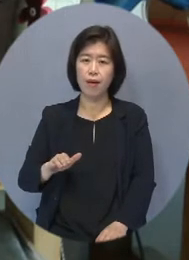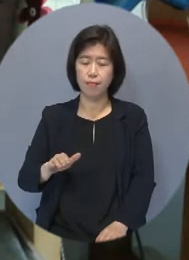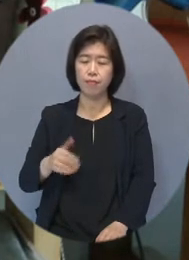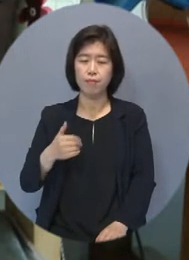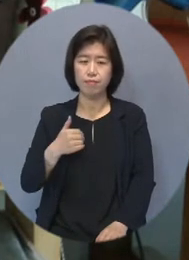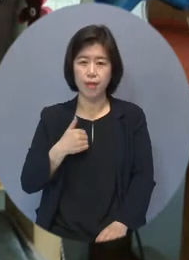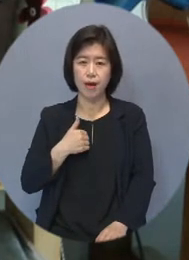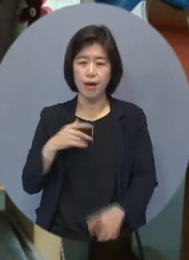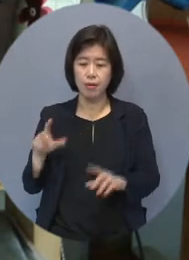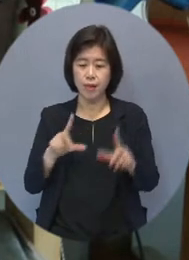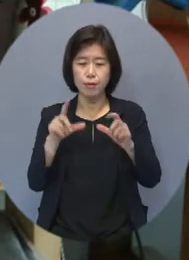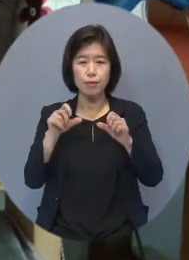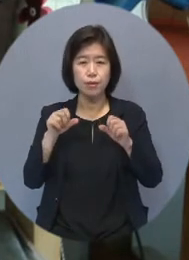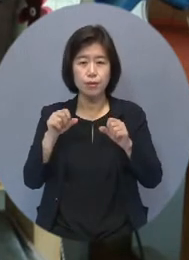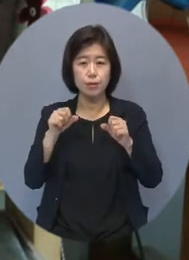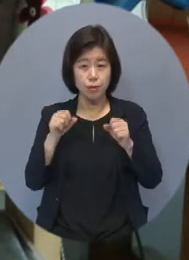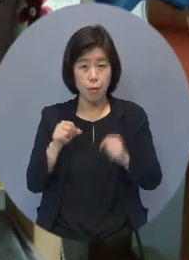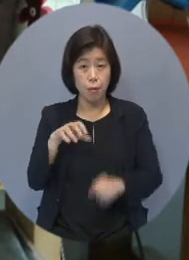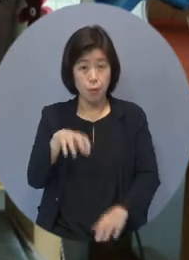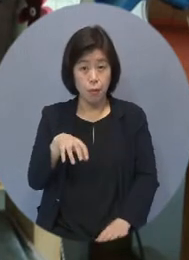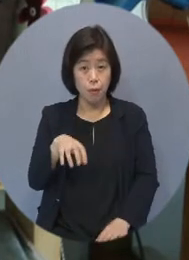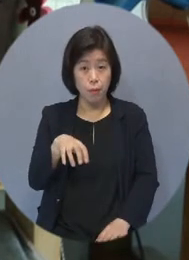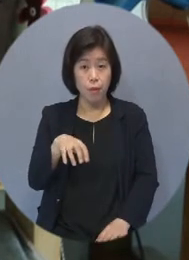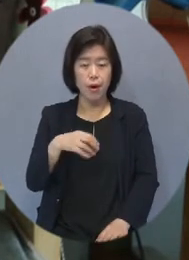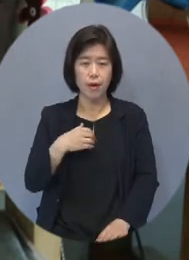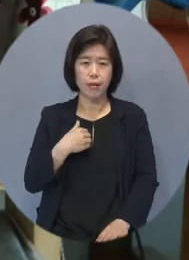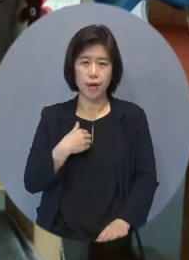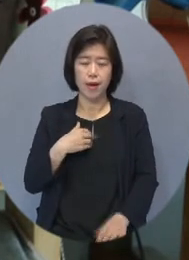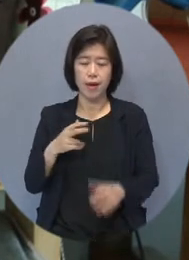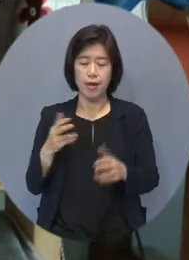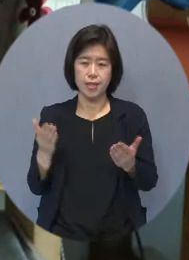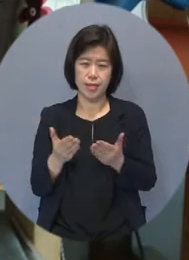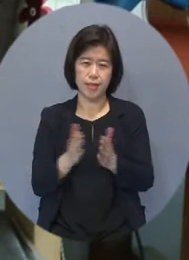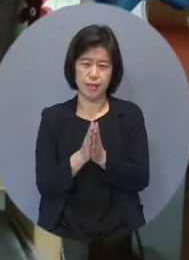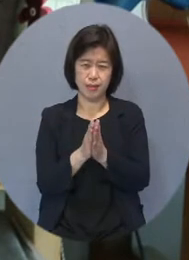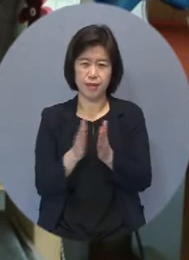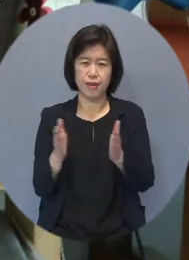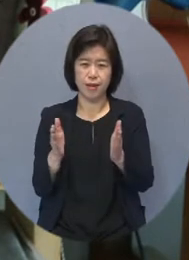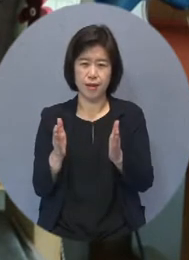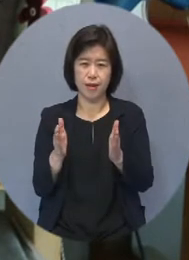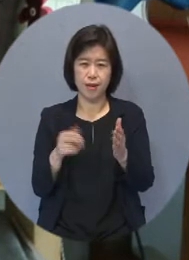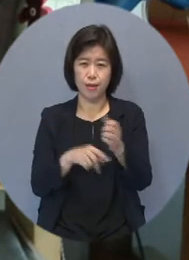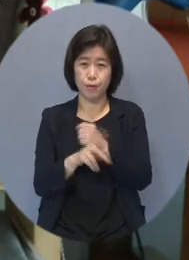정착해서 이곳에서 활동할 수밖에 없었던 이유는 그런 부분이 좀 많이